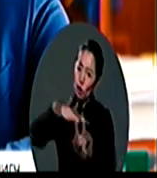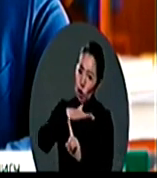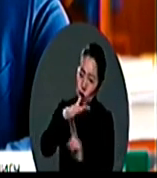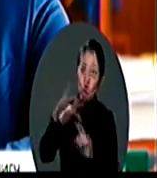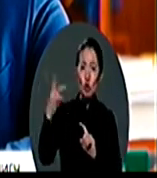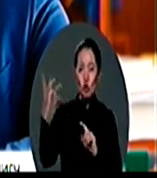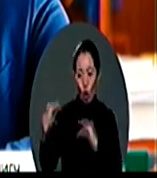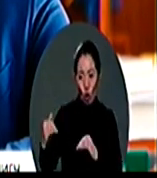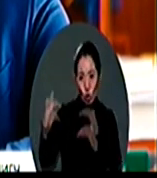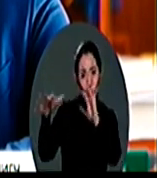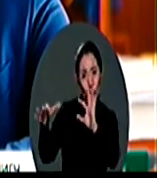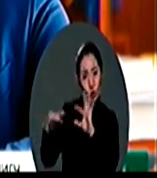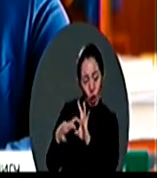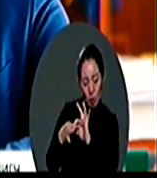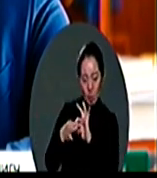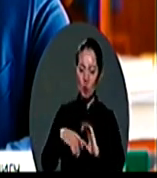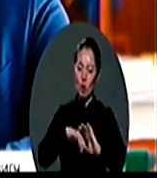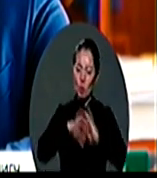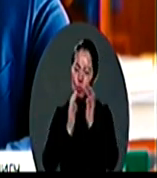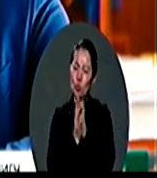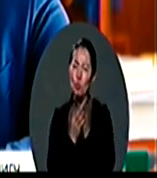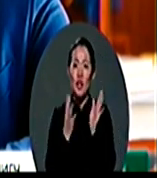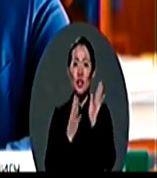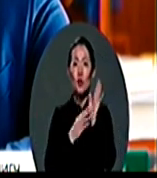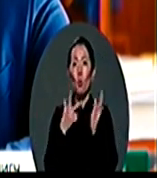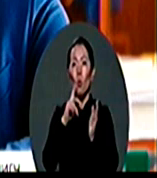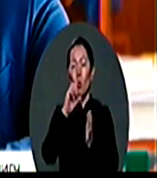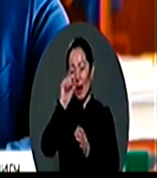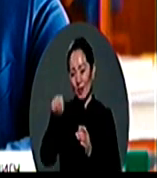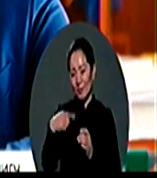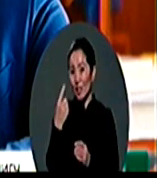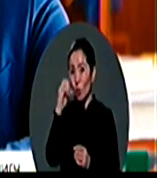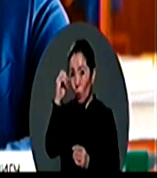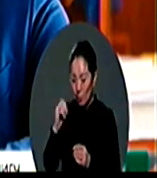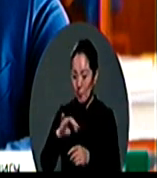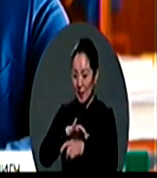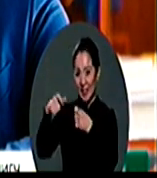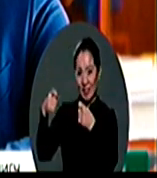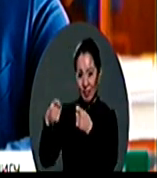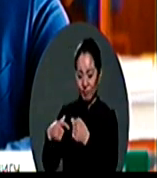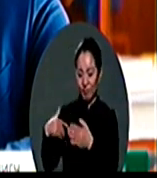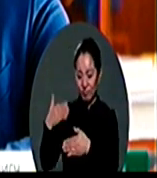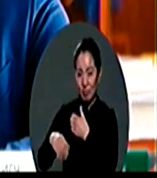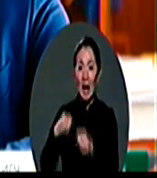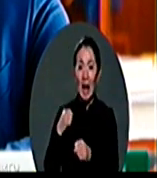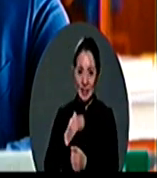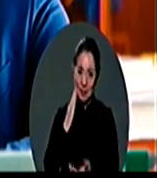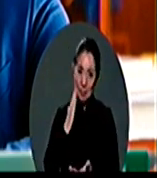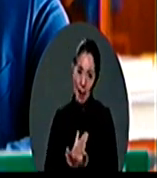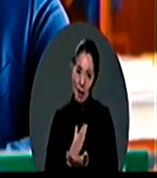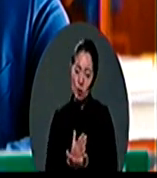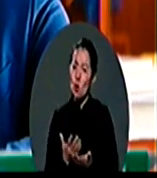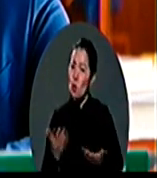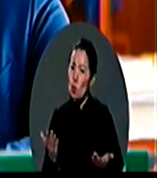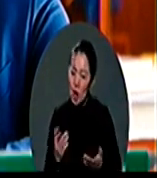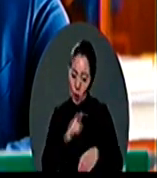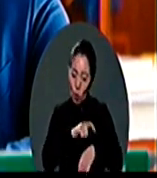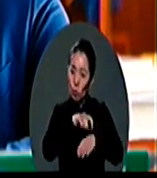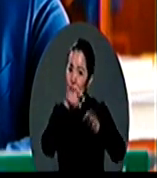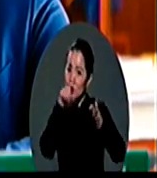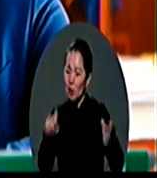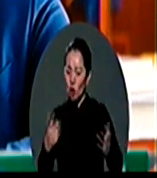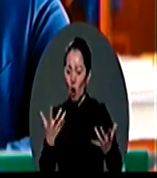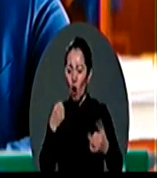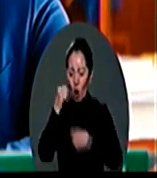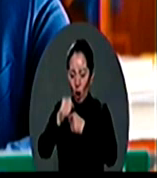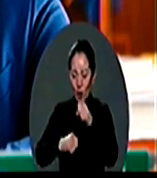ногоо хөгжлийн чиглэлдээ бид одоо 93.1% биелэлттэйгээр одоо ажилласан байна. Энэ